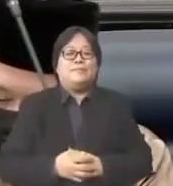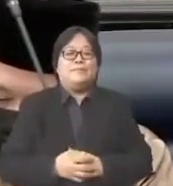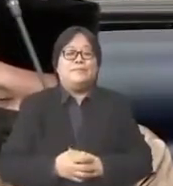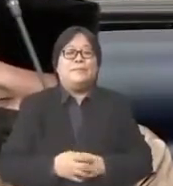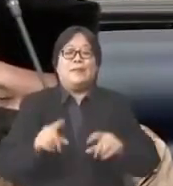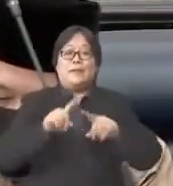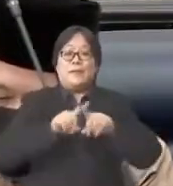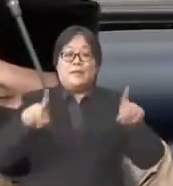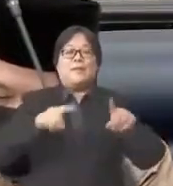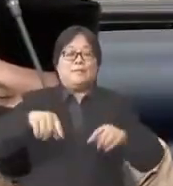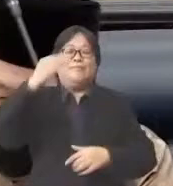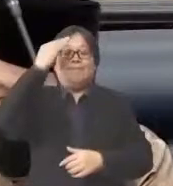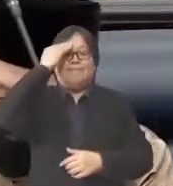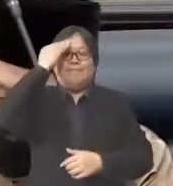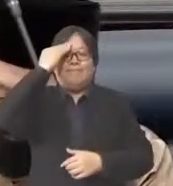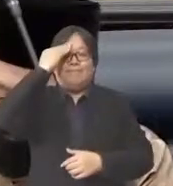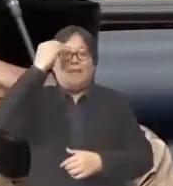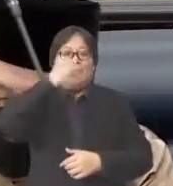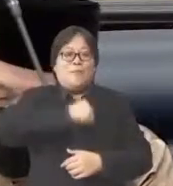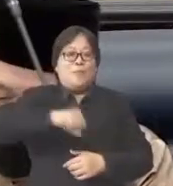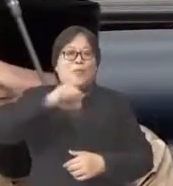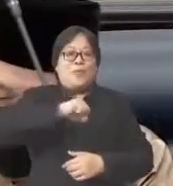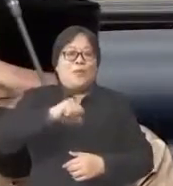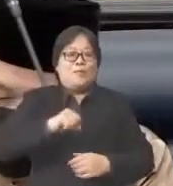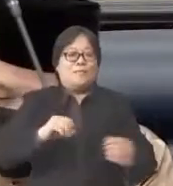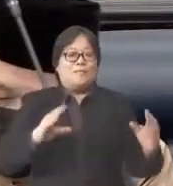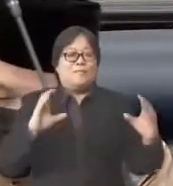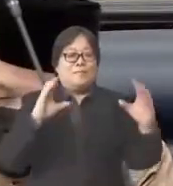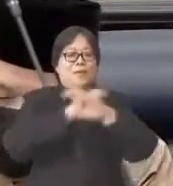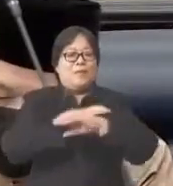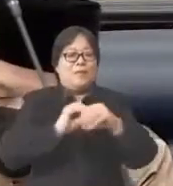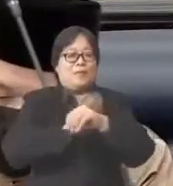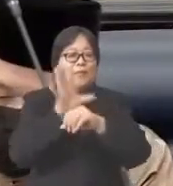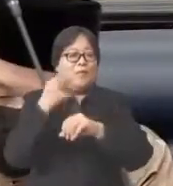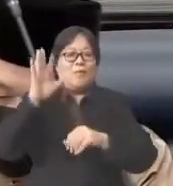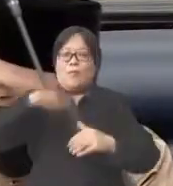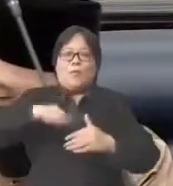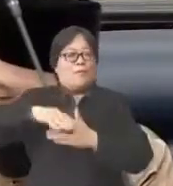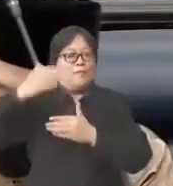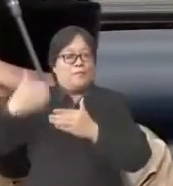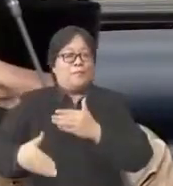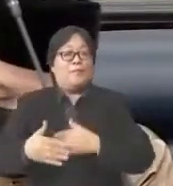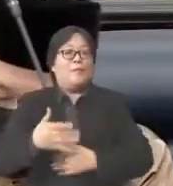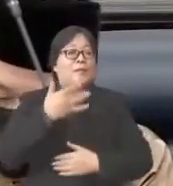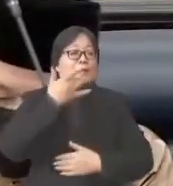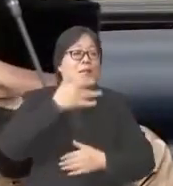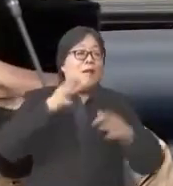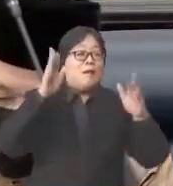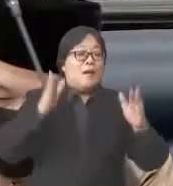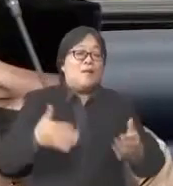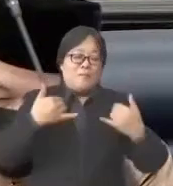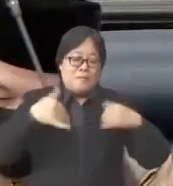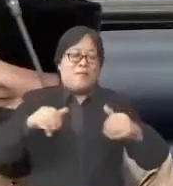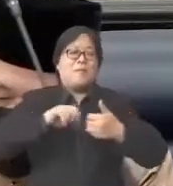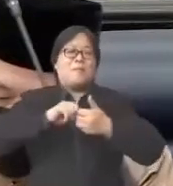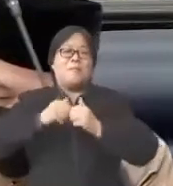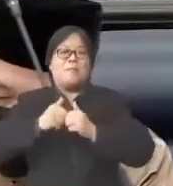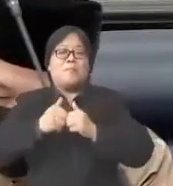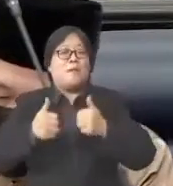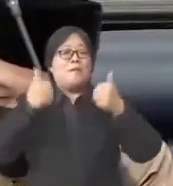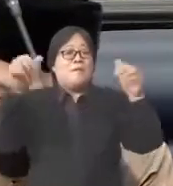namun ketahuilah perjuangan menentang wabah ini belum berakhir Hai nasib rakyat masih perih